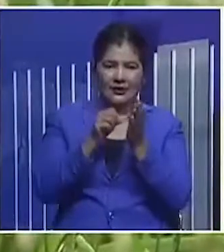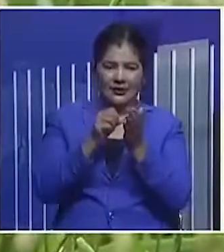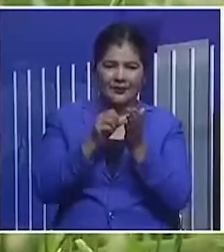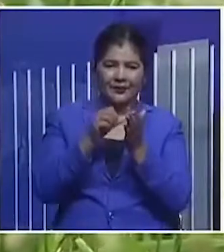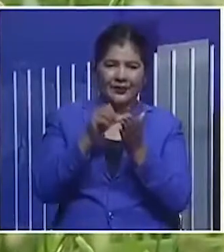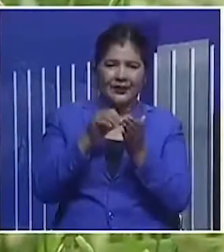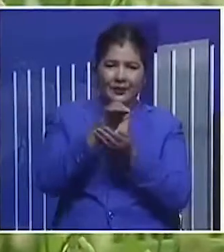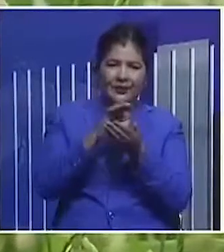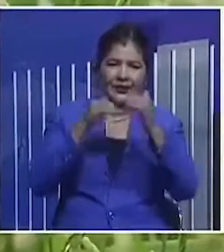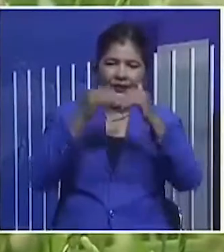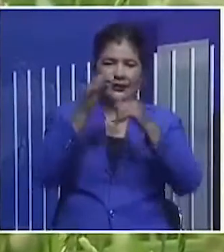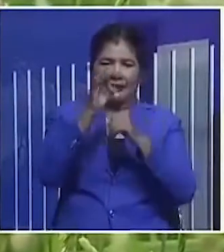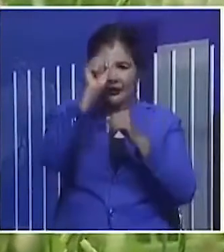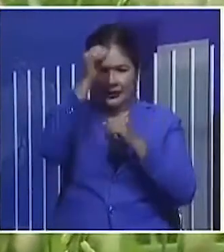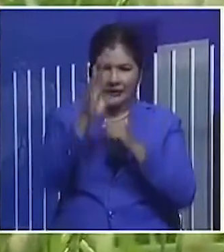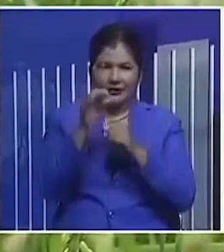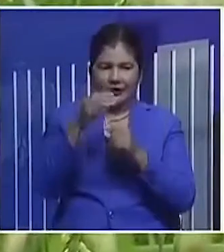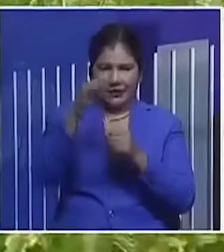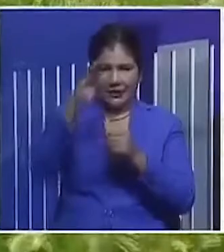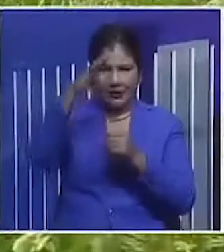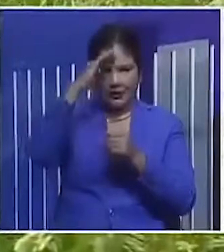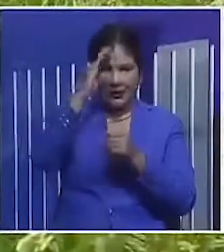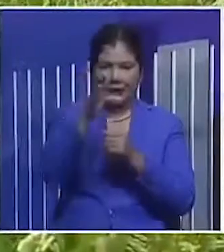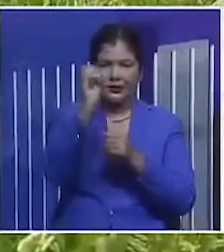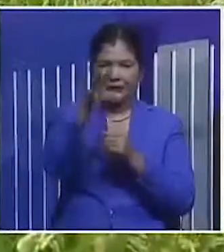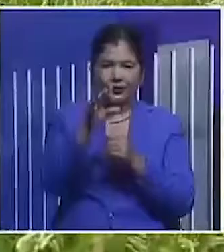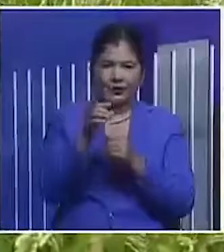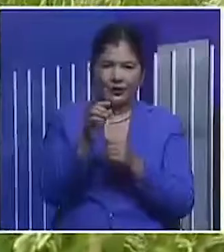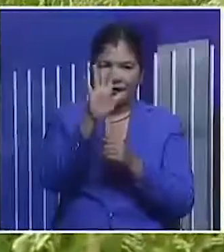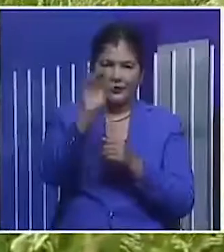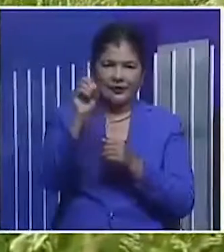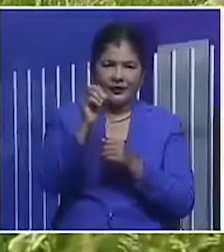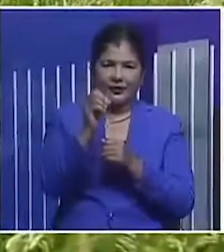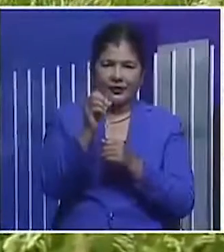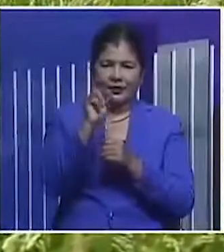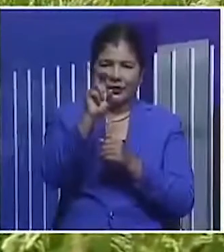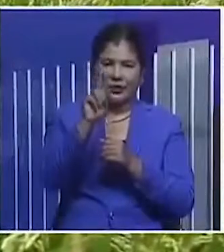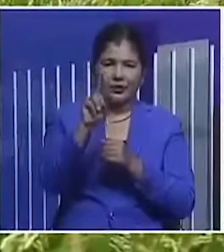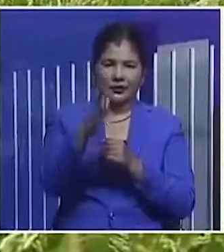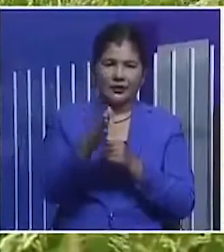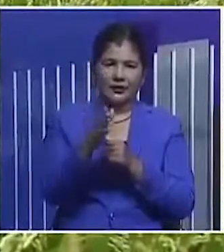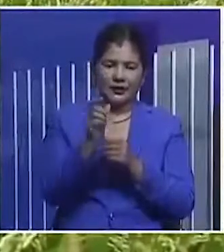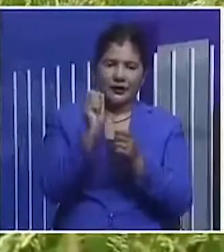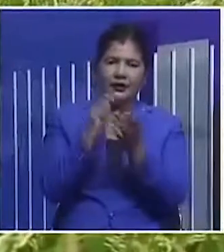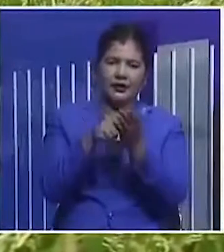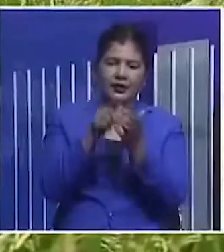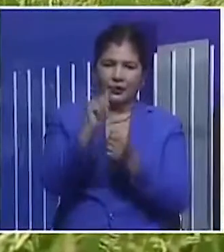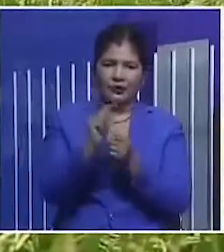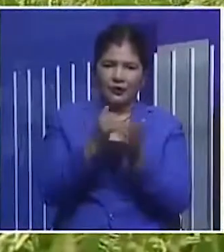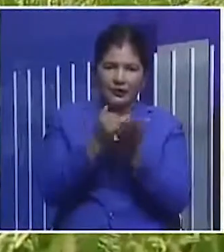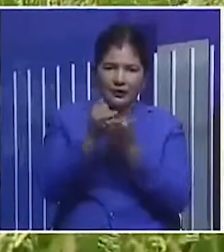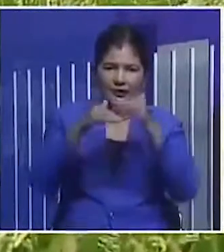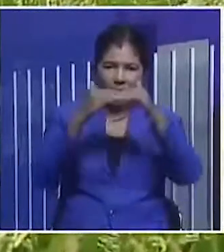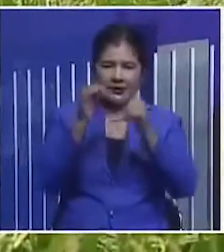बीमा बापत किसानले सरकारले बेहोर्ने रकम कटाएर प्रति रोपनी 50 का दरले प्रिमियम तिरिरहेको कृषि विकास कार्यालयका